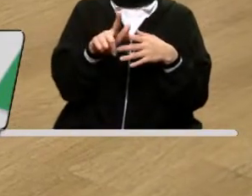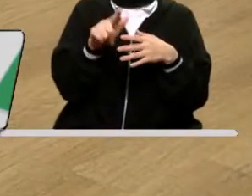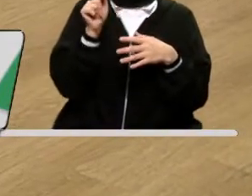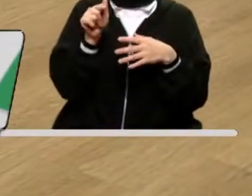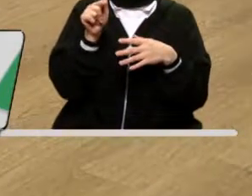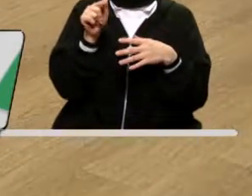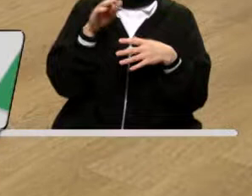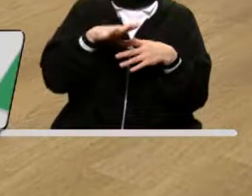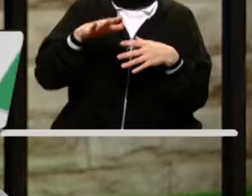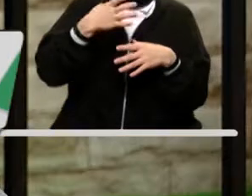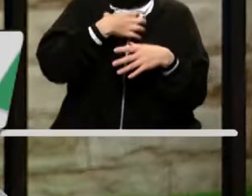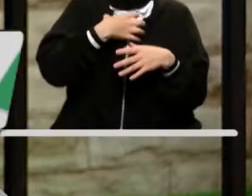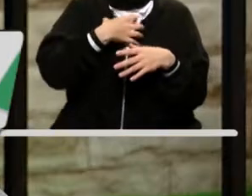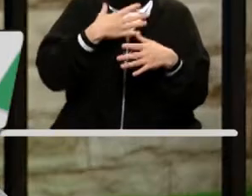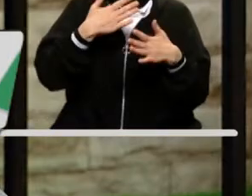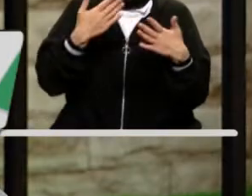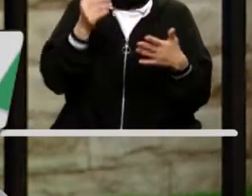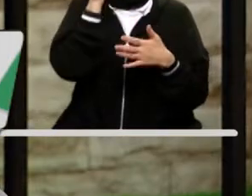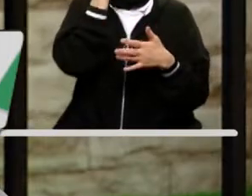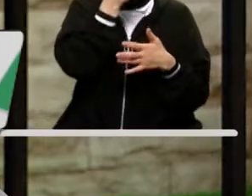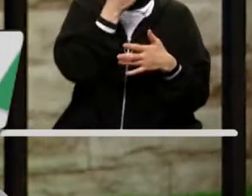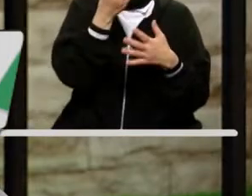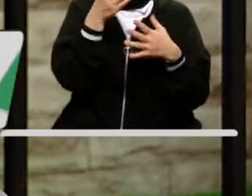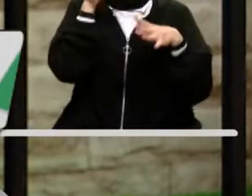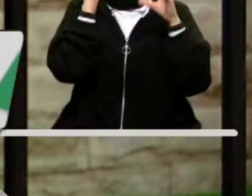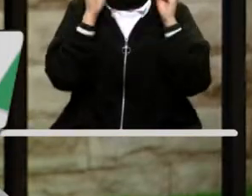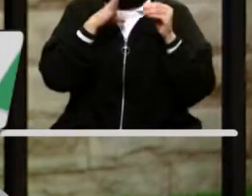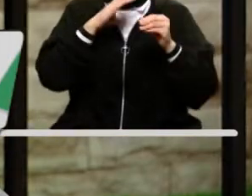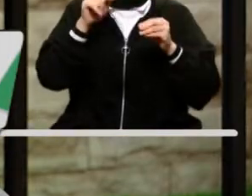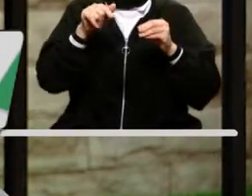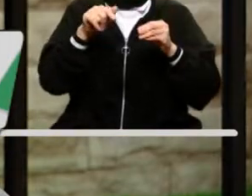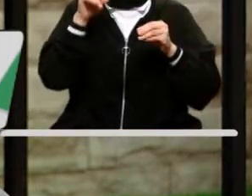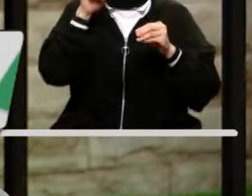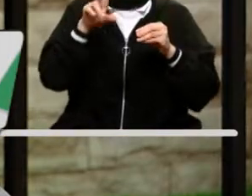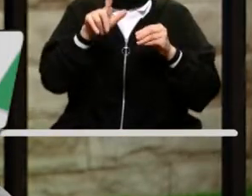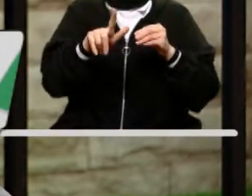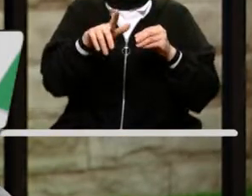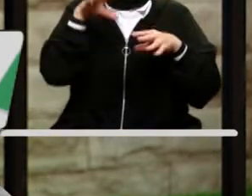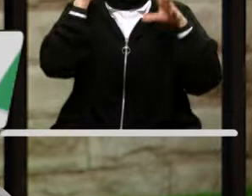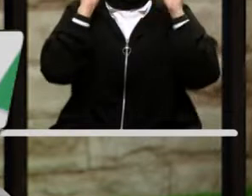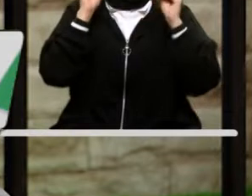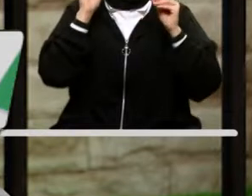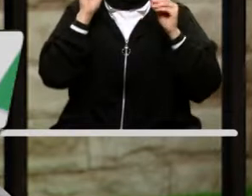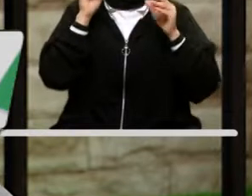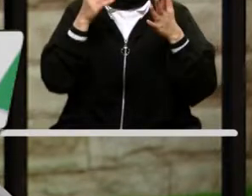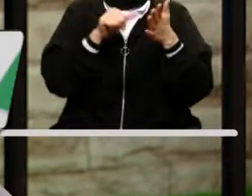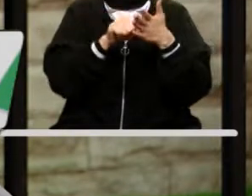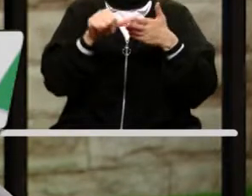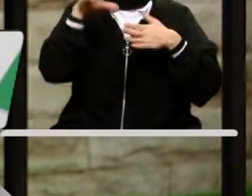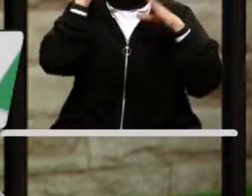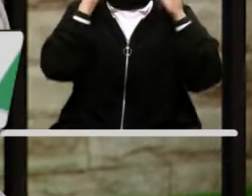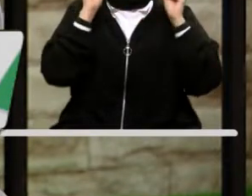öğrenmeye teşvik ederseniz inanın çok başarılı bir çocuk elde edersiniz. Ama öğrenme şu demek değil de her şeyi öğrenme yok.